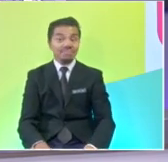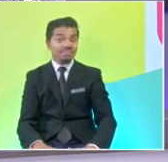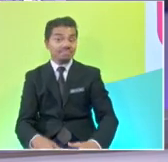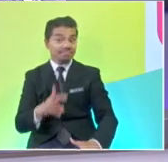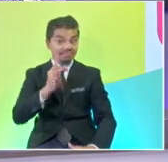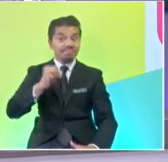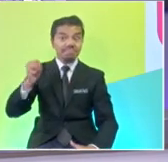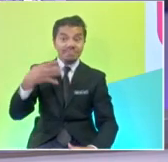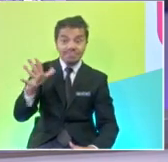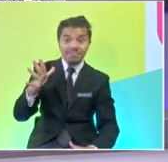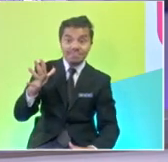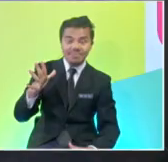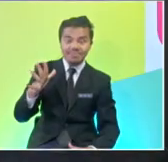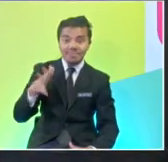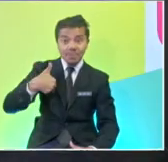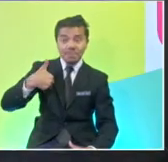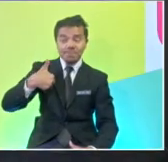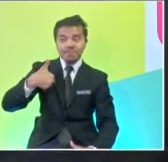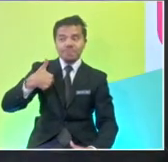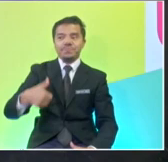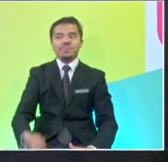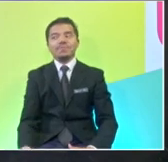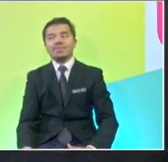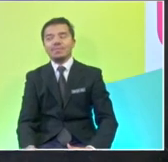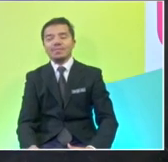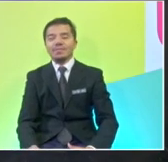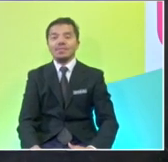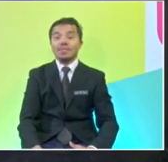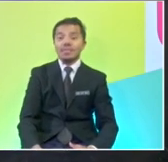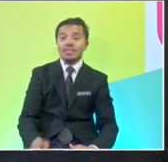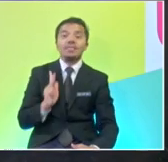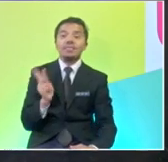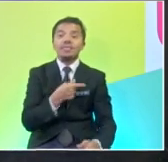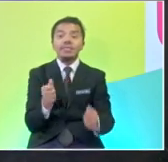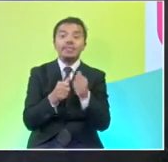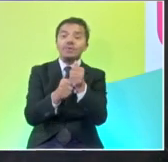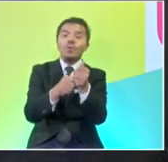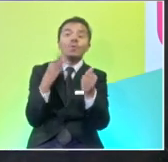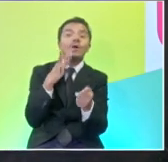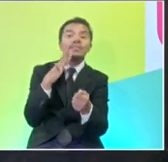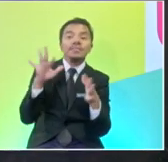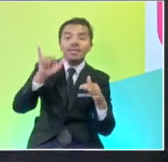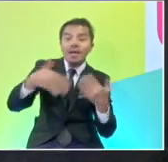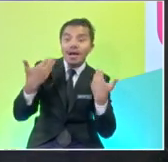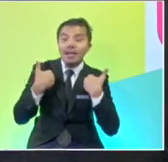Oke lagi satu nih lagi satu one Indigo Indigo sebelum menu Ungu